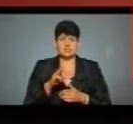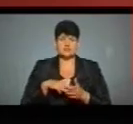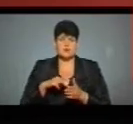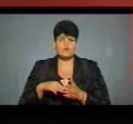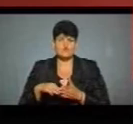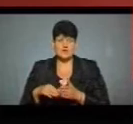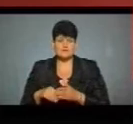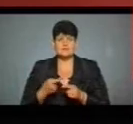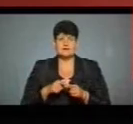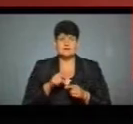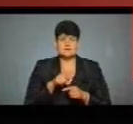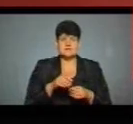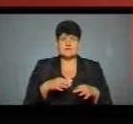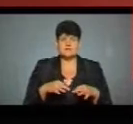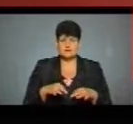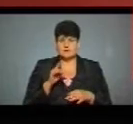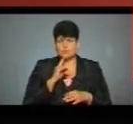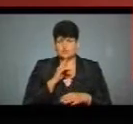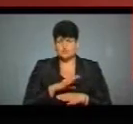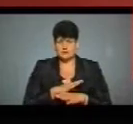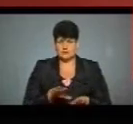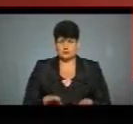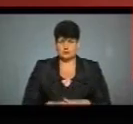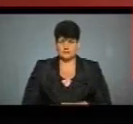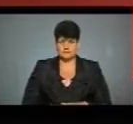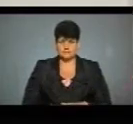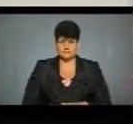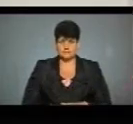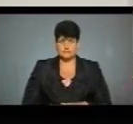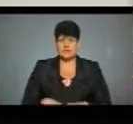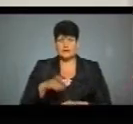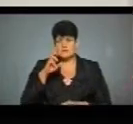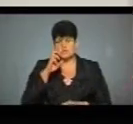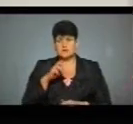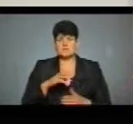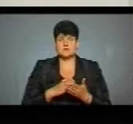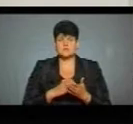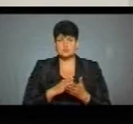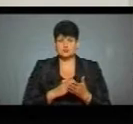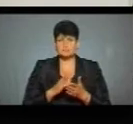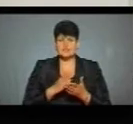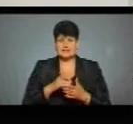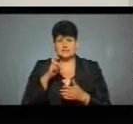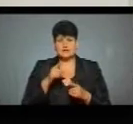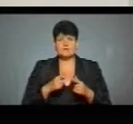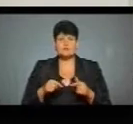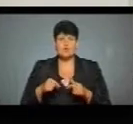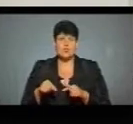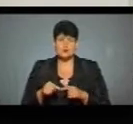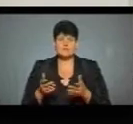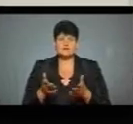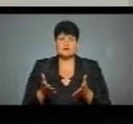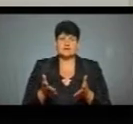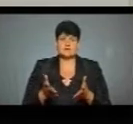штрафувати ці автівки, поки що не будуть? Державна фіскальна служба є державним органом і